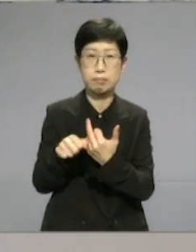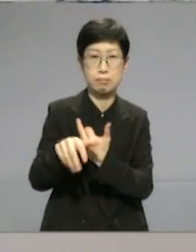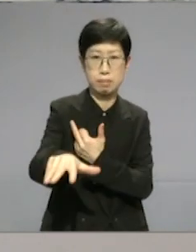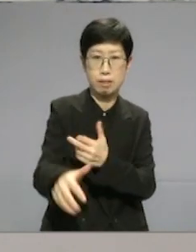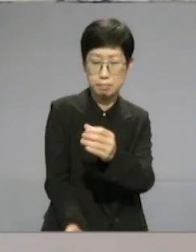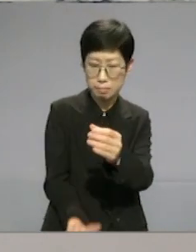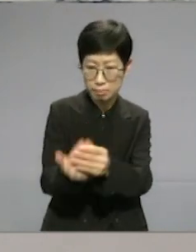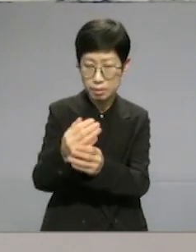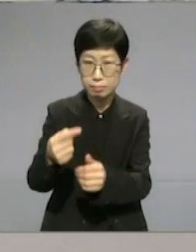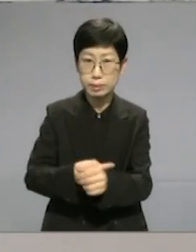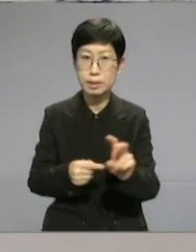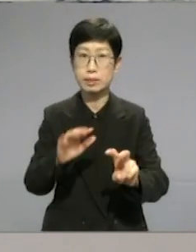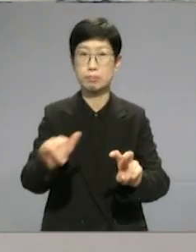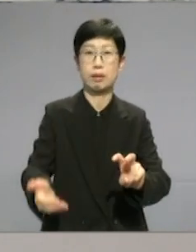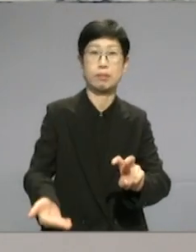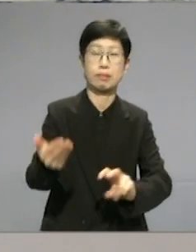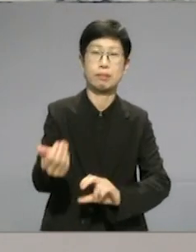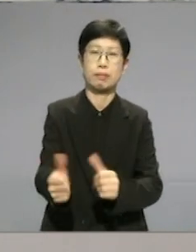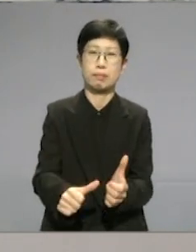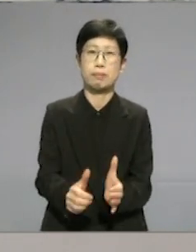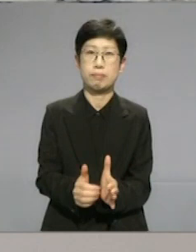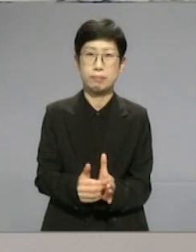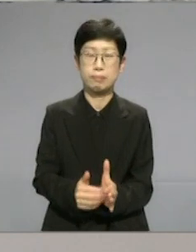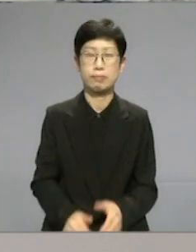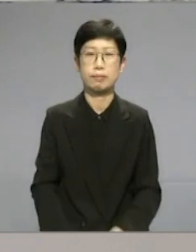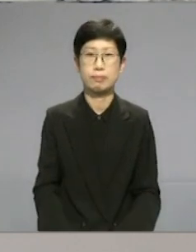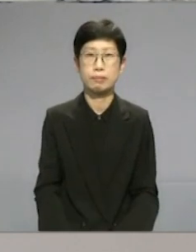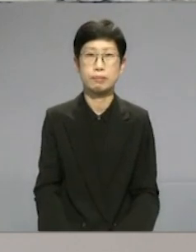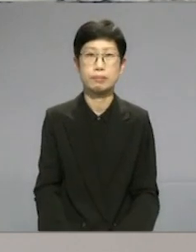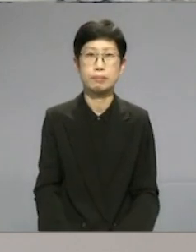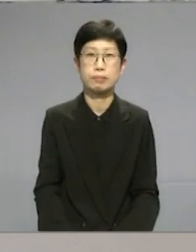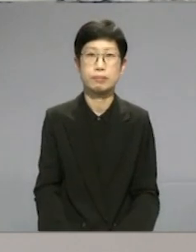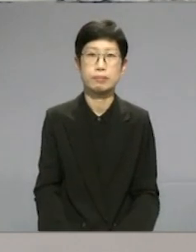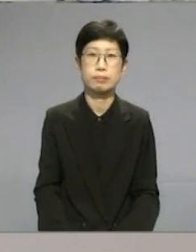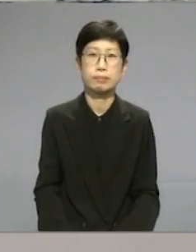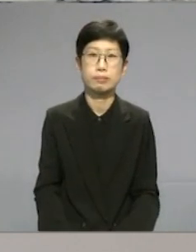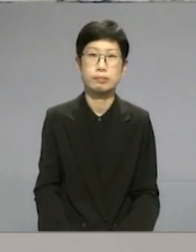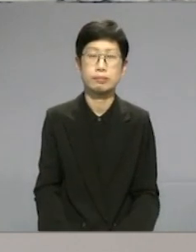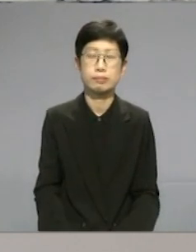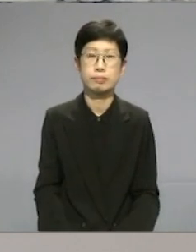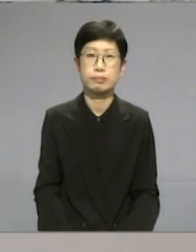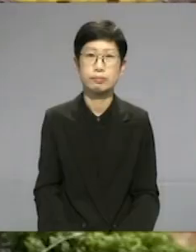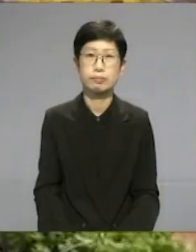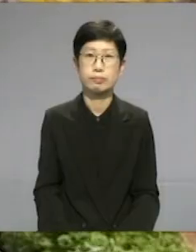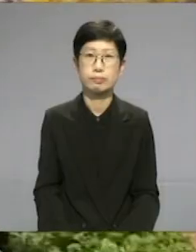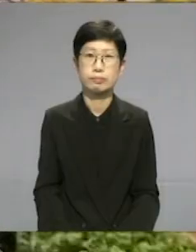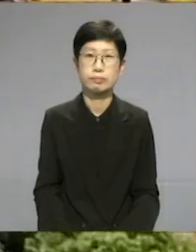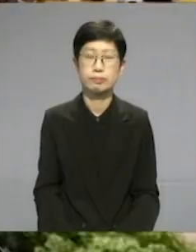이어지면서 20명 넘게 숨졌습니다. 윤서영 월드리포터입니다.